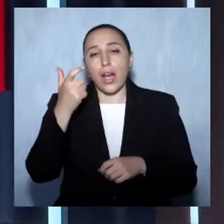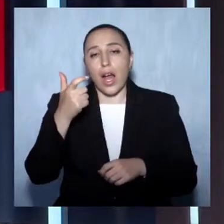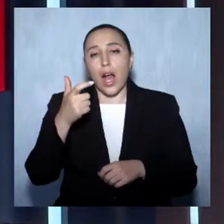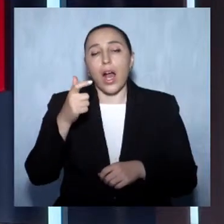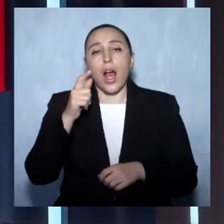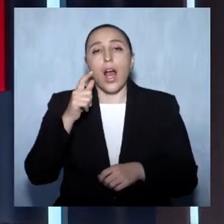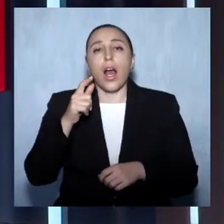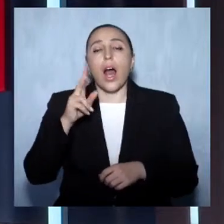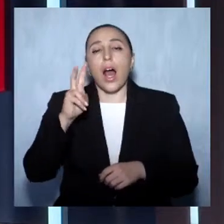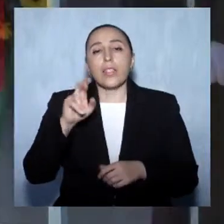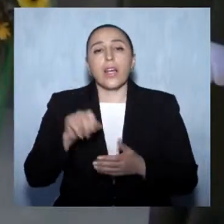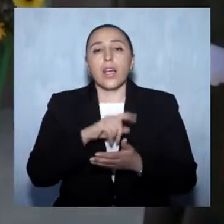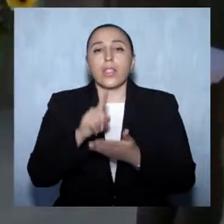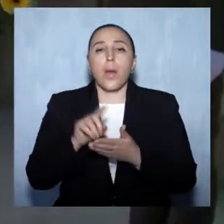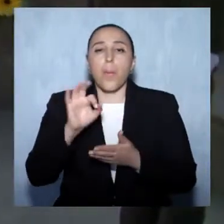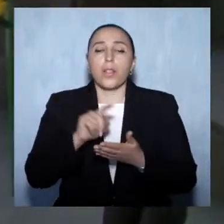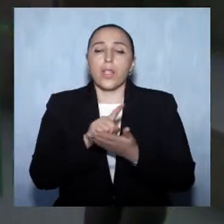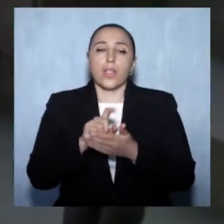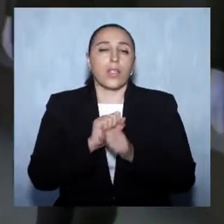թեման փակել։